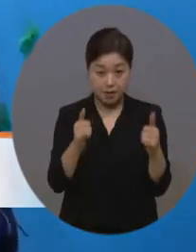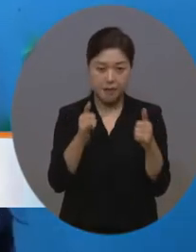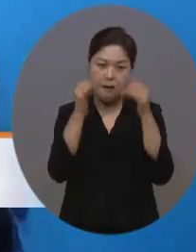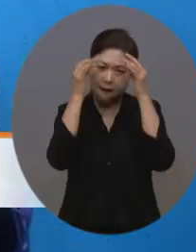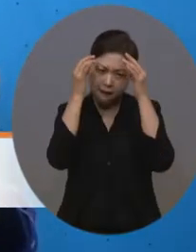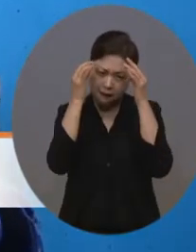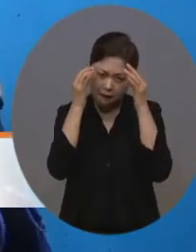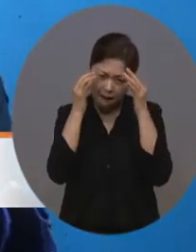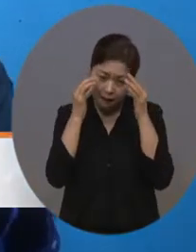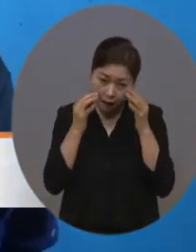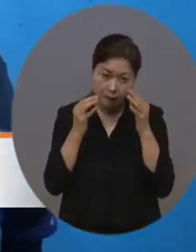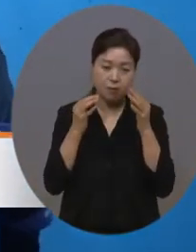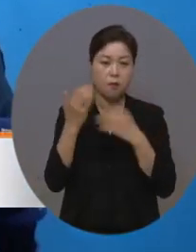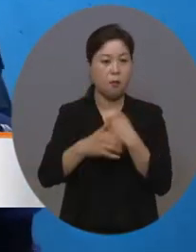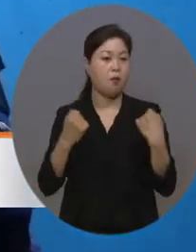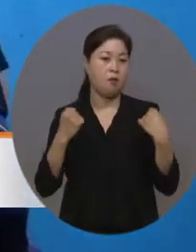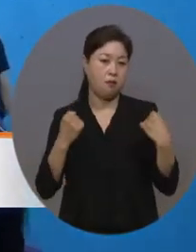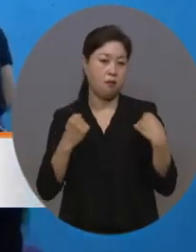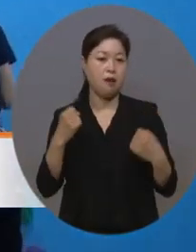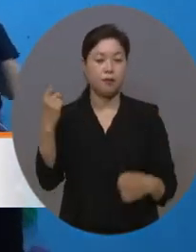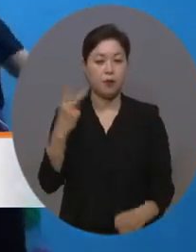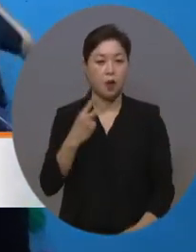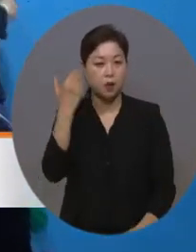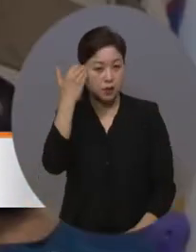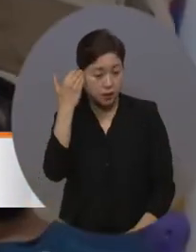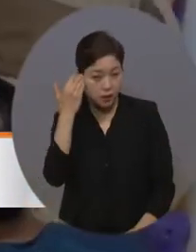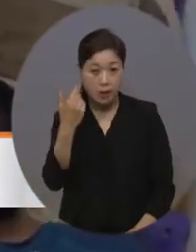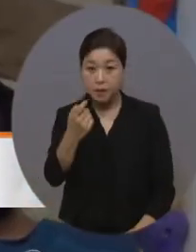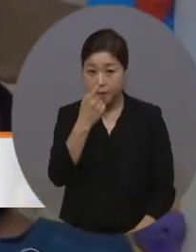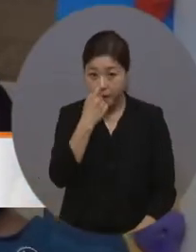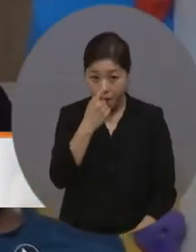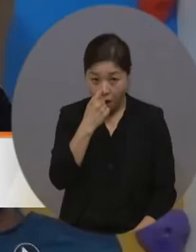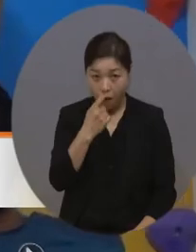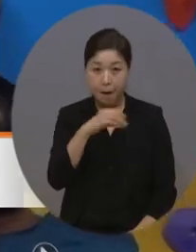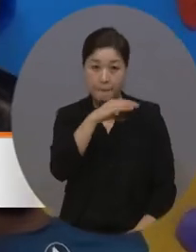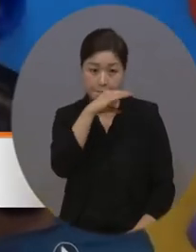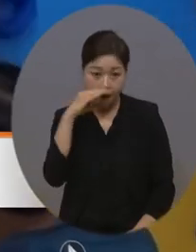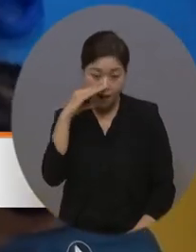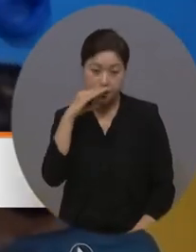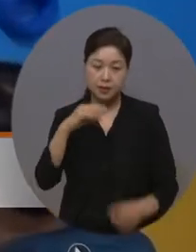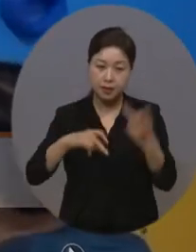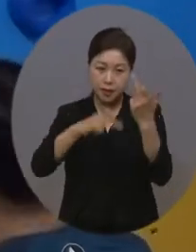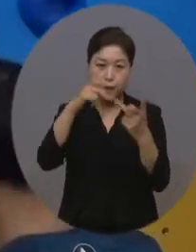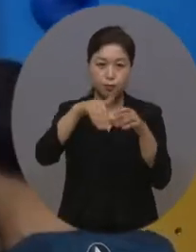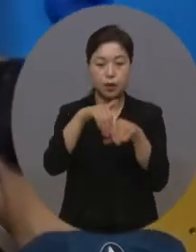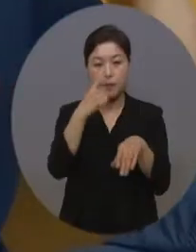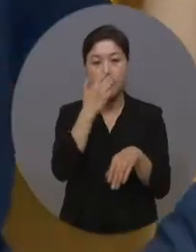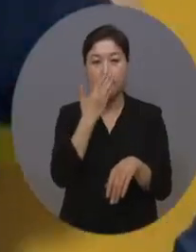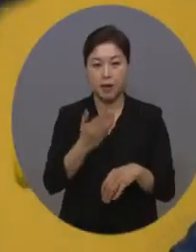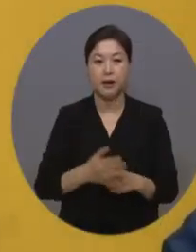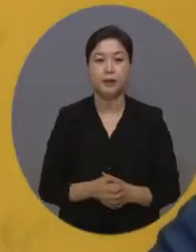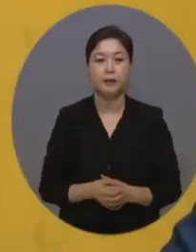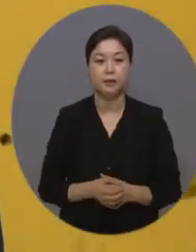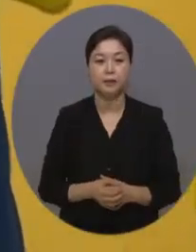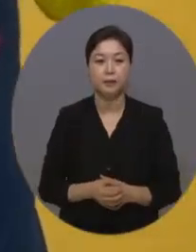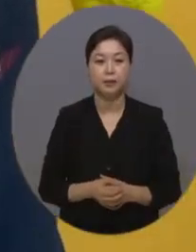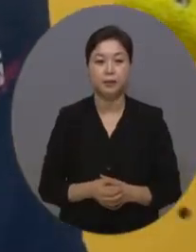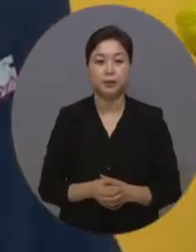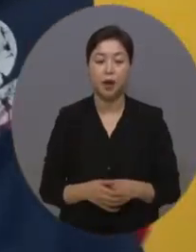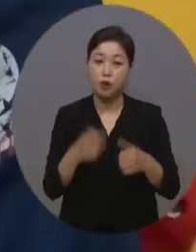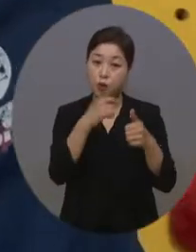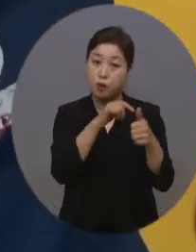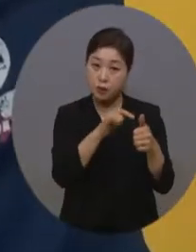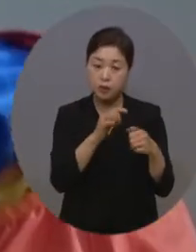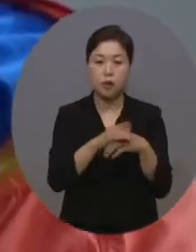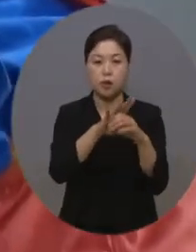통해 체력도 증진하고 이론 교육으로 올바른 등산 문화까지 배울 수 있었습니다. 또한 교육은